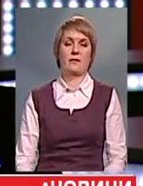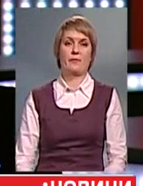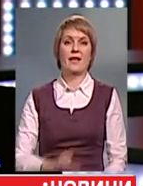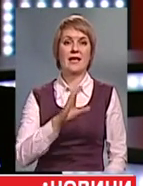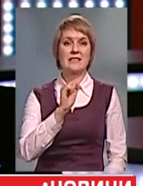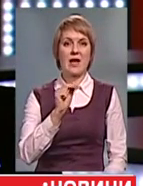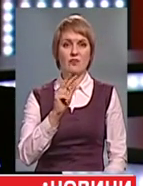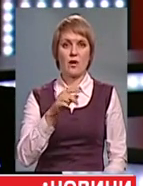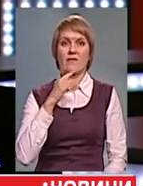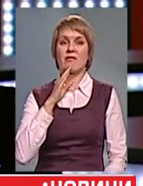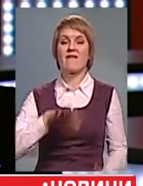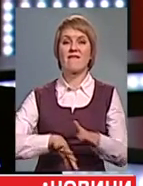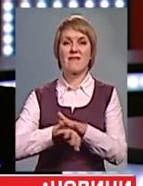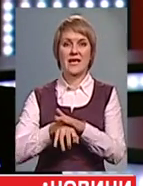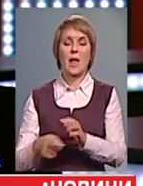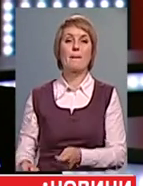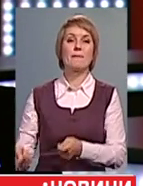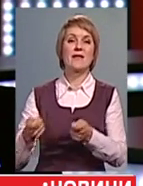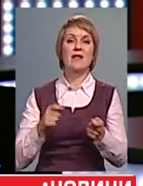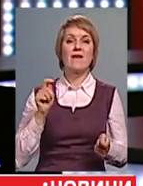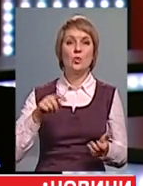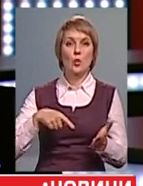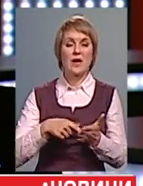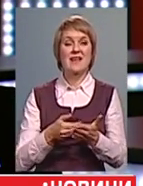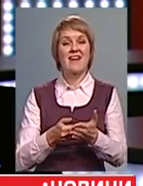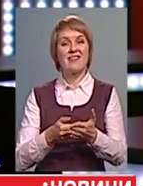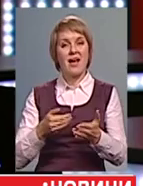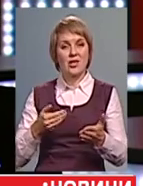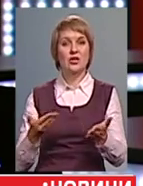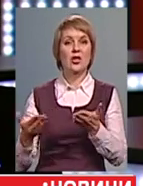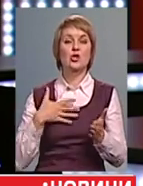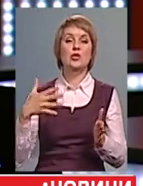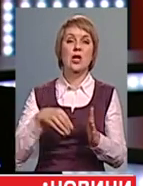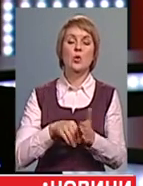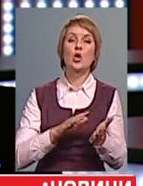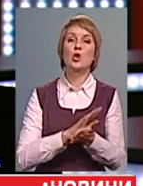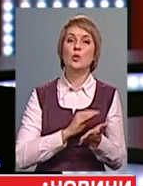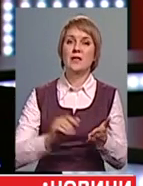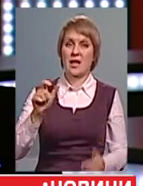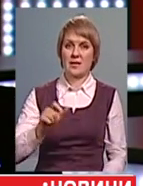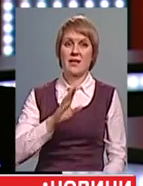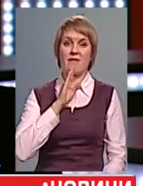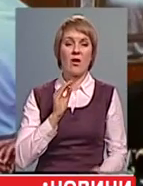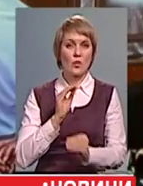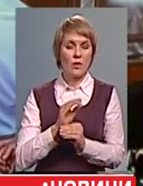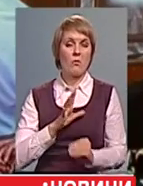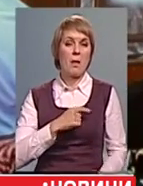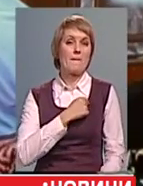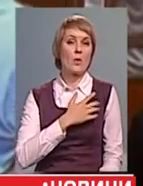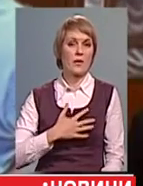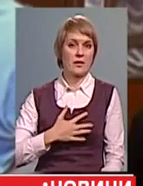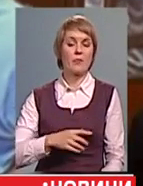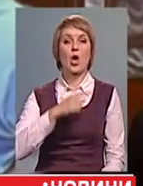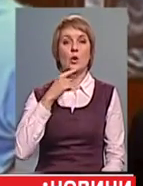Савченко заявила, її викрали і привезли в Луганськ значно раніше, ніж загинули журналісти. Льотчиця додала, що була поранена. Тим часом